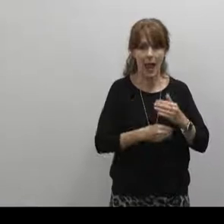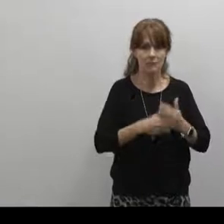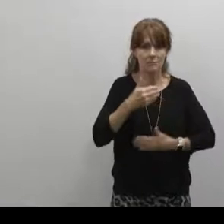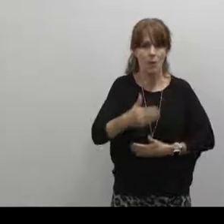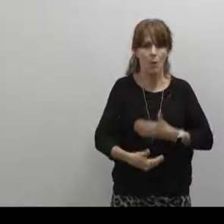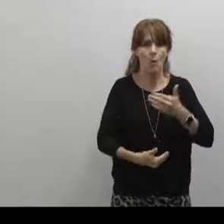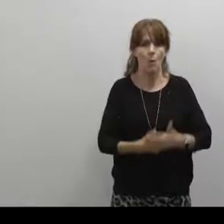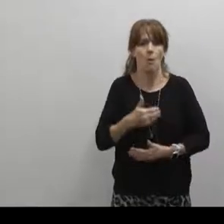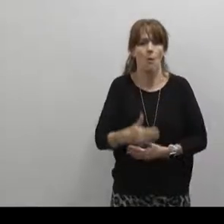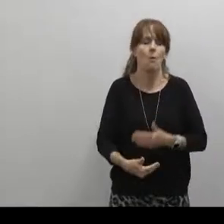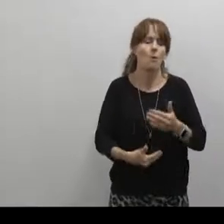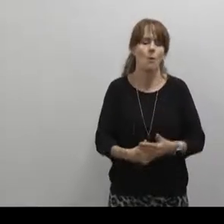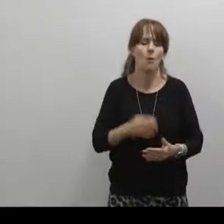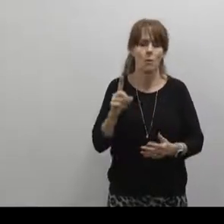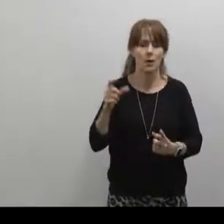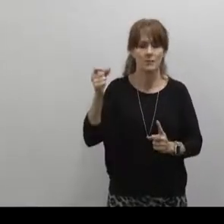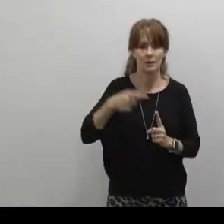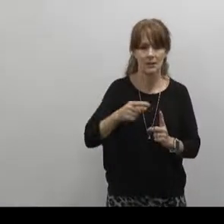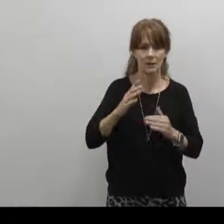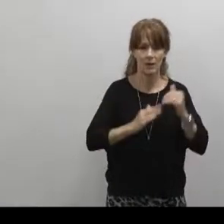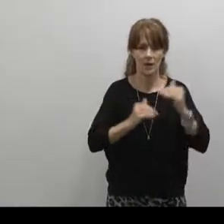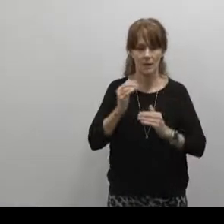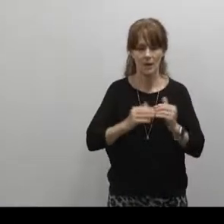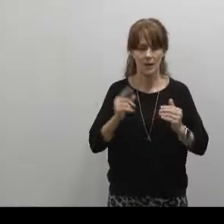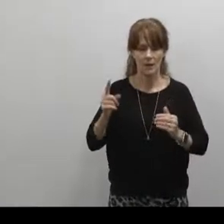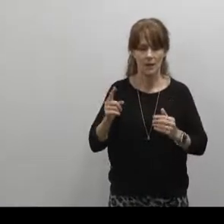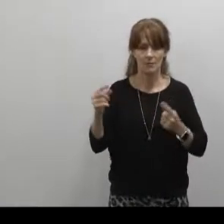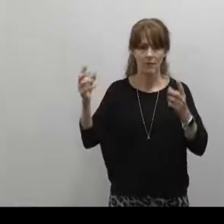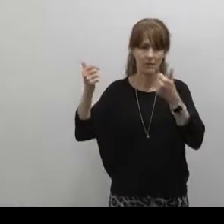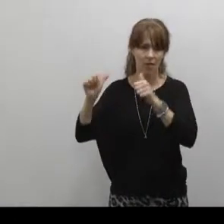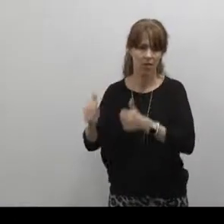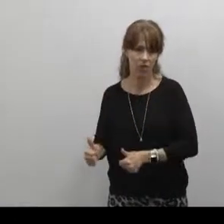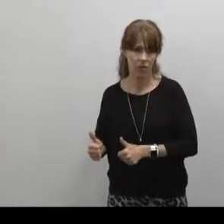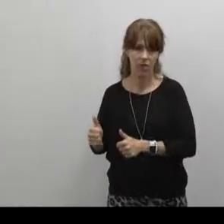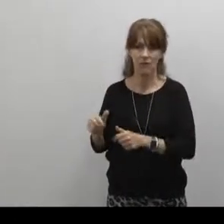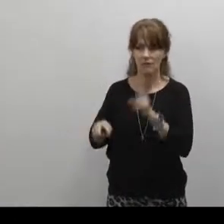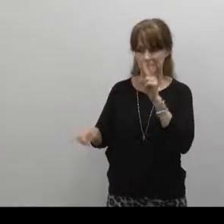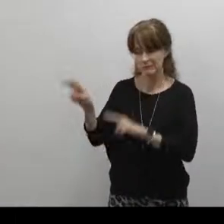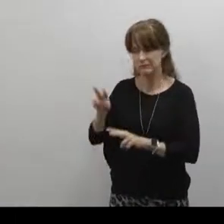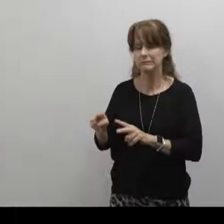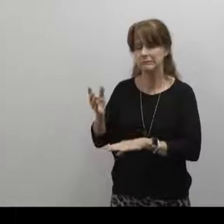sang song xà la kia đằng mù à kia mùi được nông cả lại những tí tăng ní